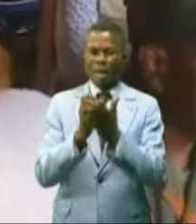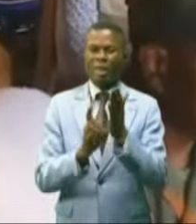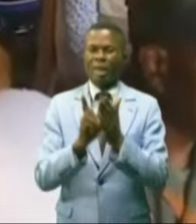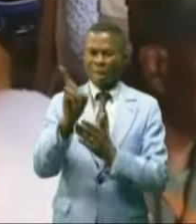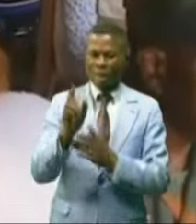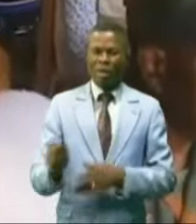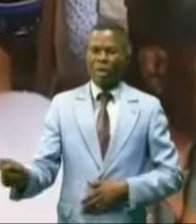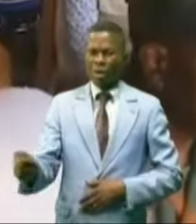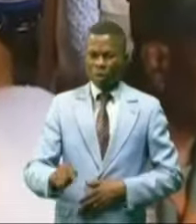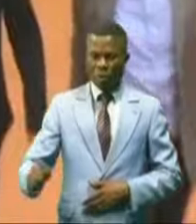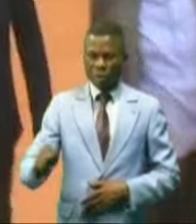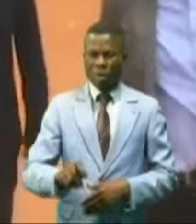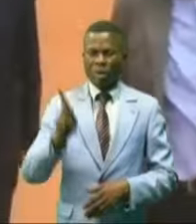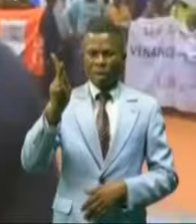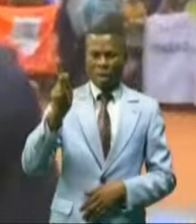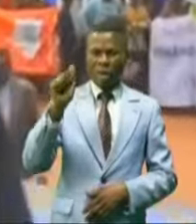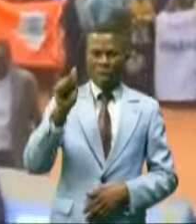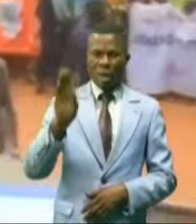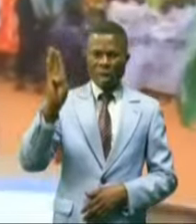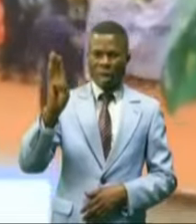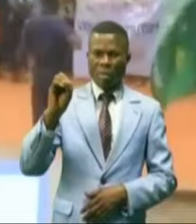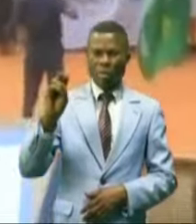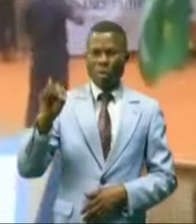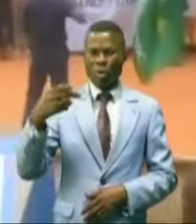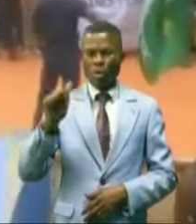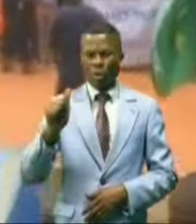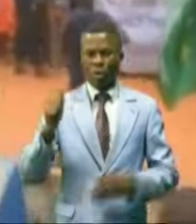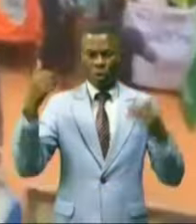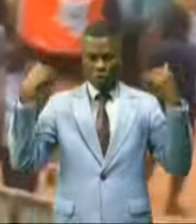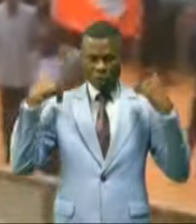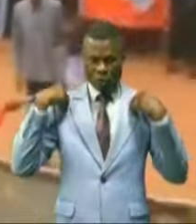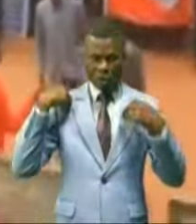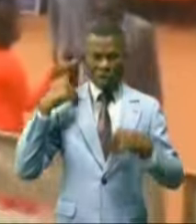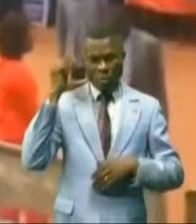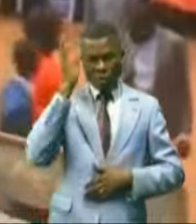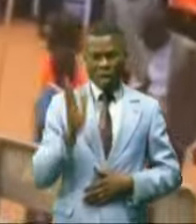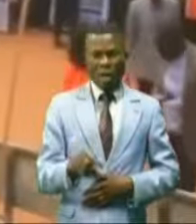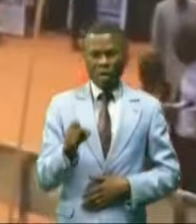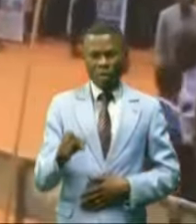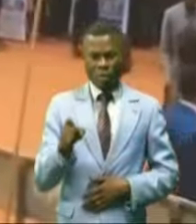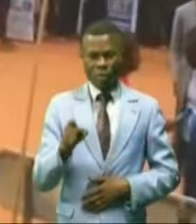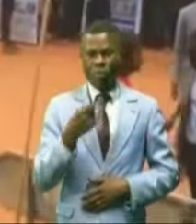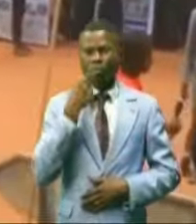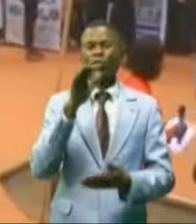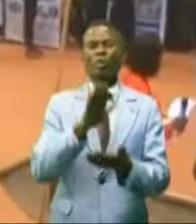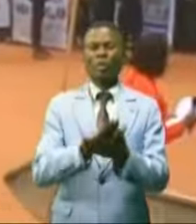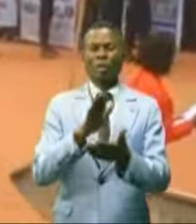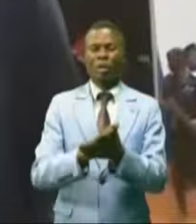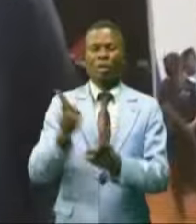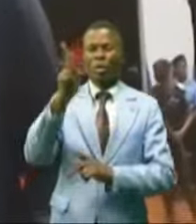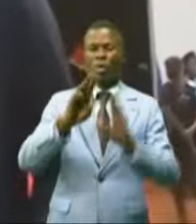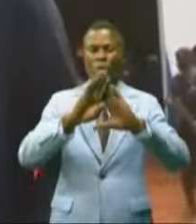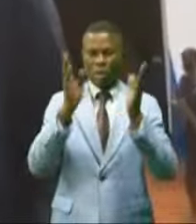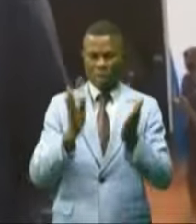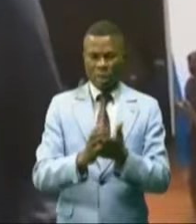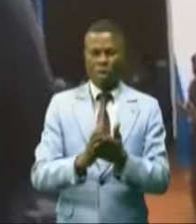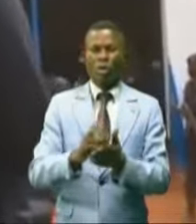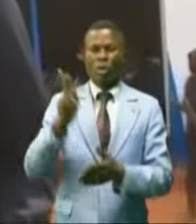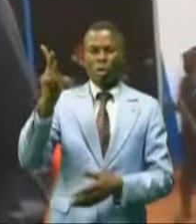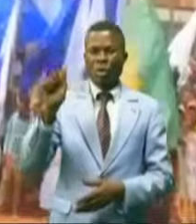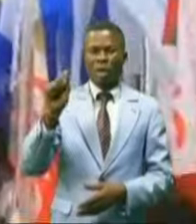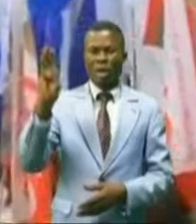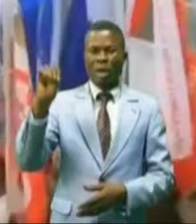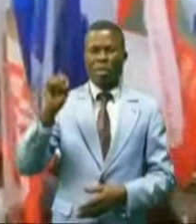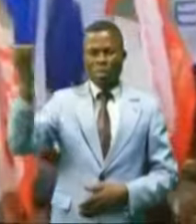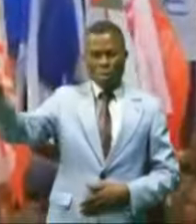territoire de Kabongo. Le chef de l'exécutif provincial, Banza Mouloumé Marmont, a remercié la population de Kabongo pour cet